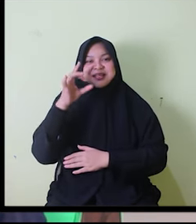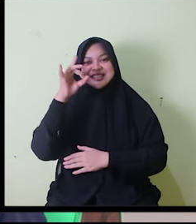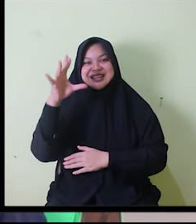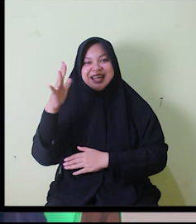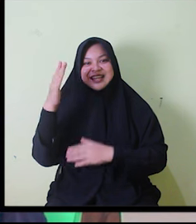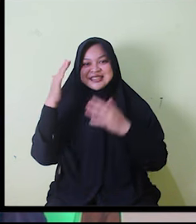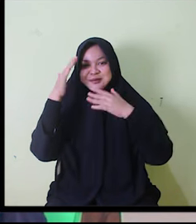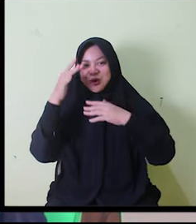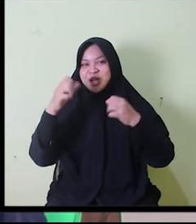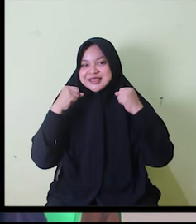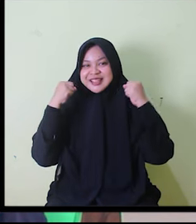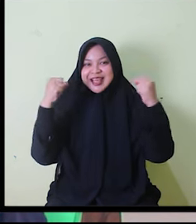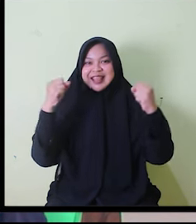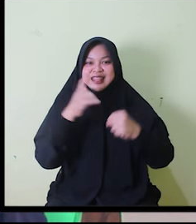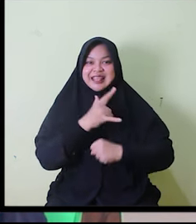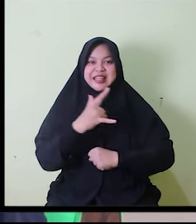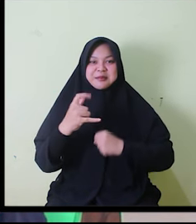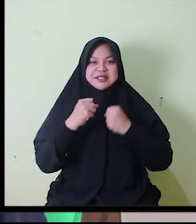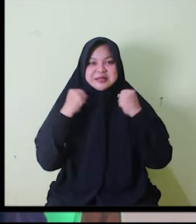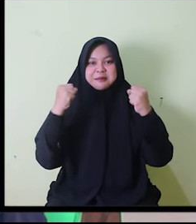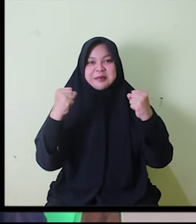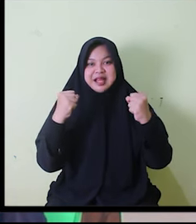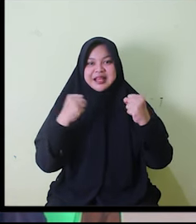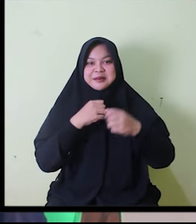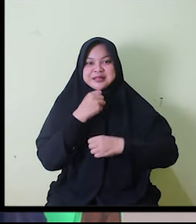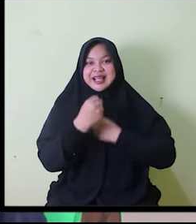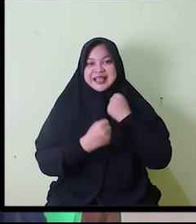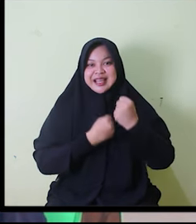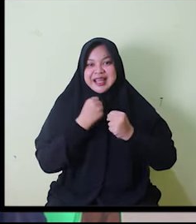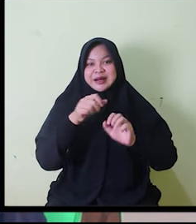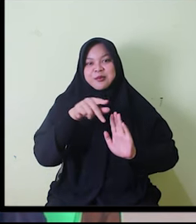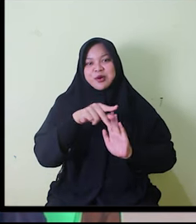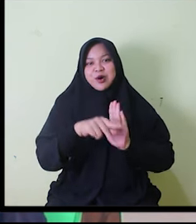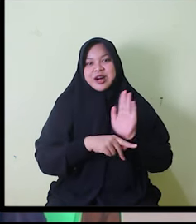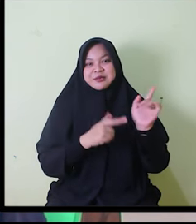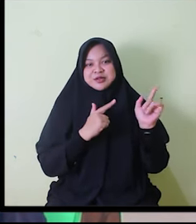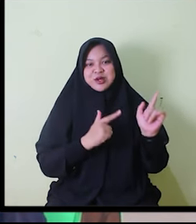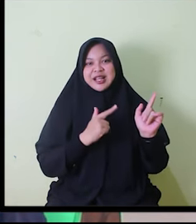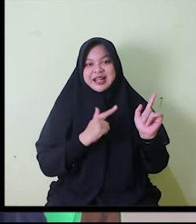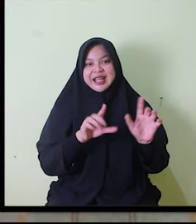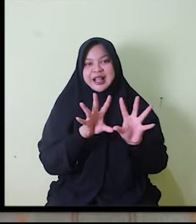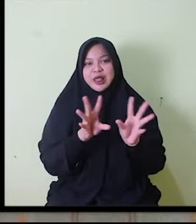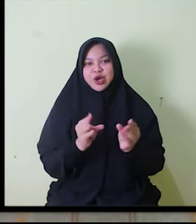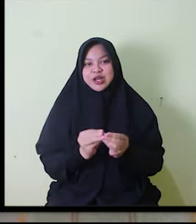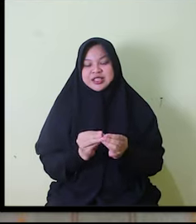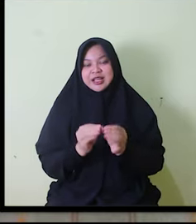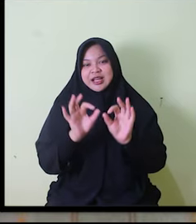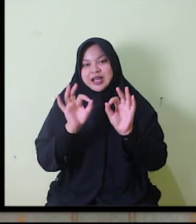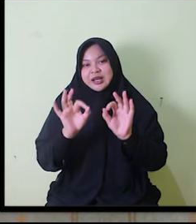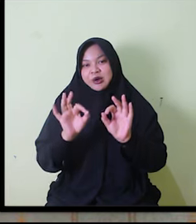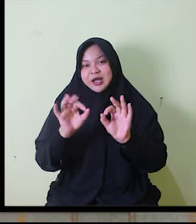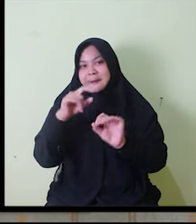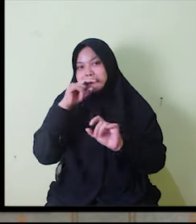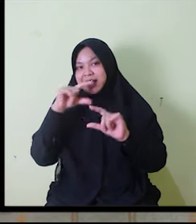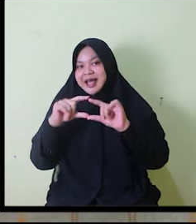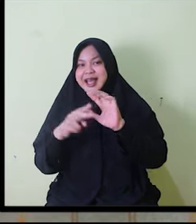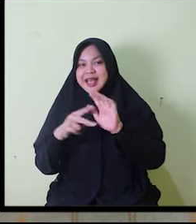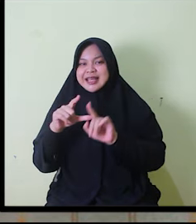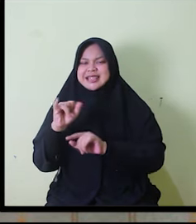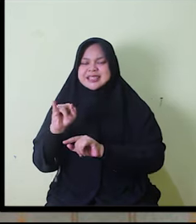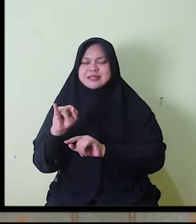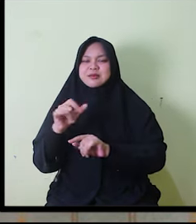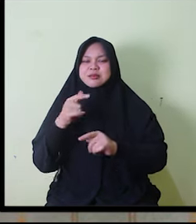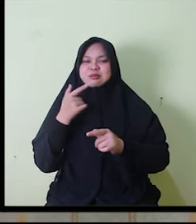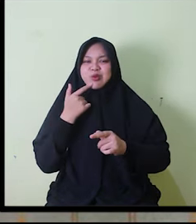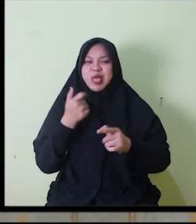semangat untuk menjalankan program Solider inklusi baik Mas Andi boleh diceritakan ee latar belakang Mas Andi sebelum